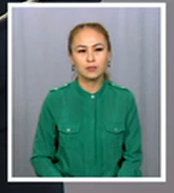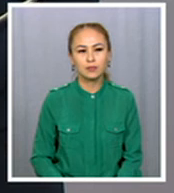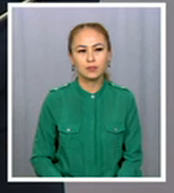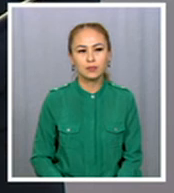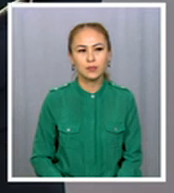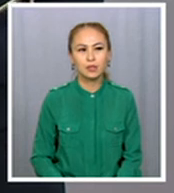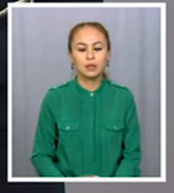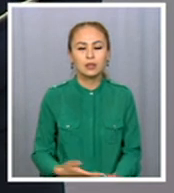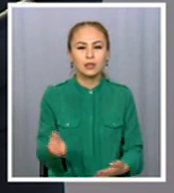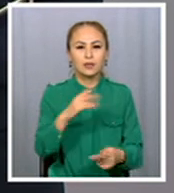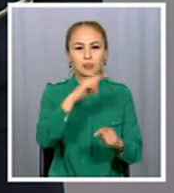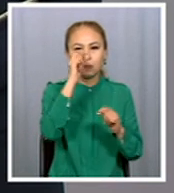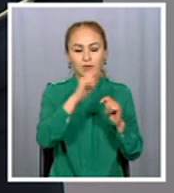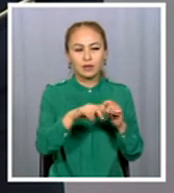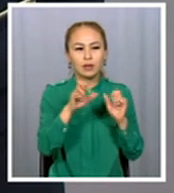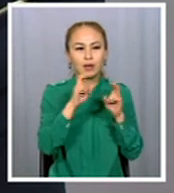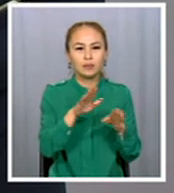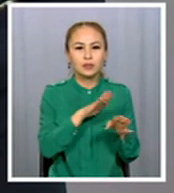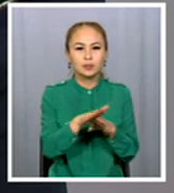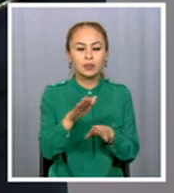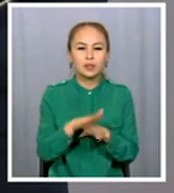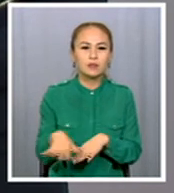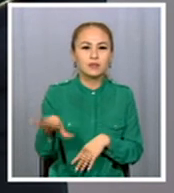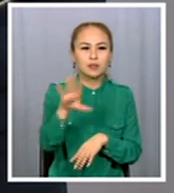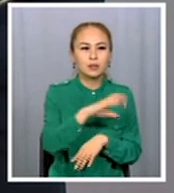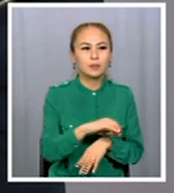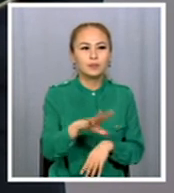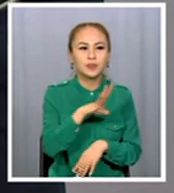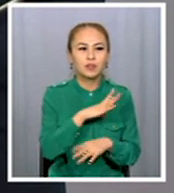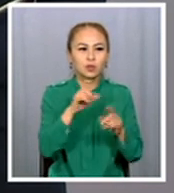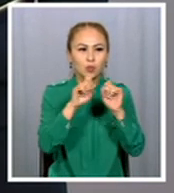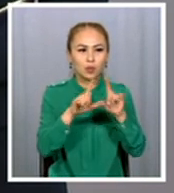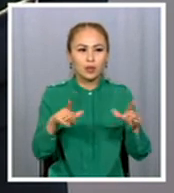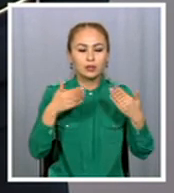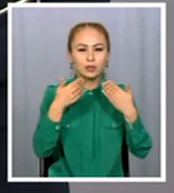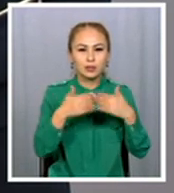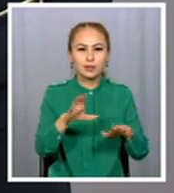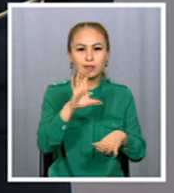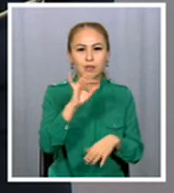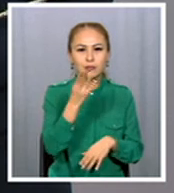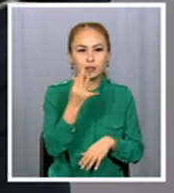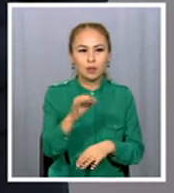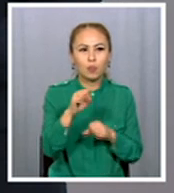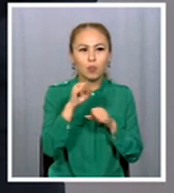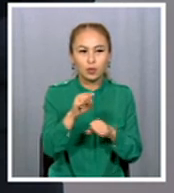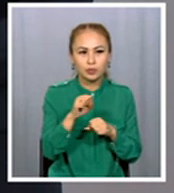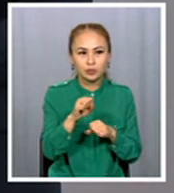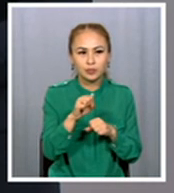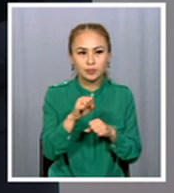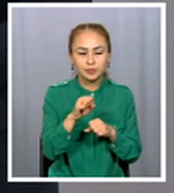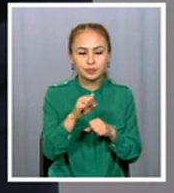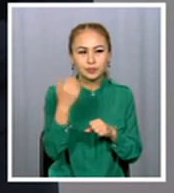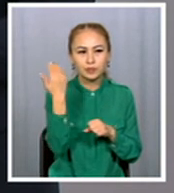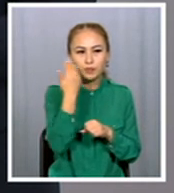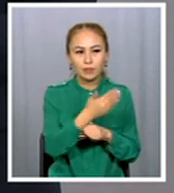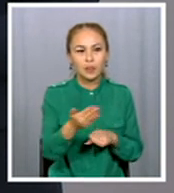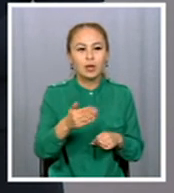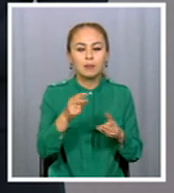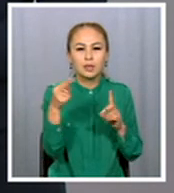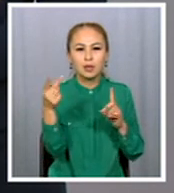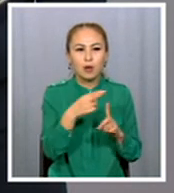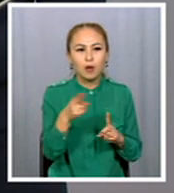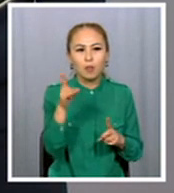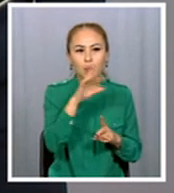Давайте проверим, как вы справились с этим заданием. В школе открылась секция бокса. Это предложение по